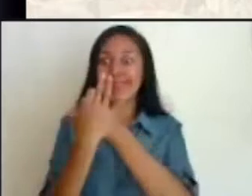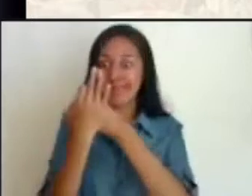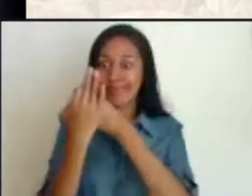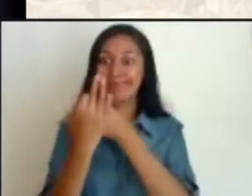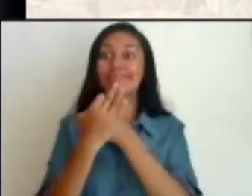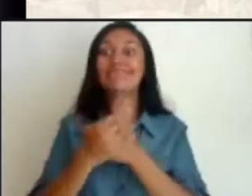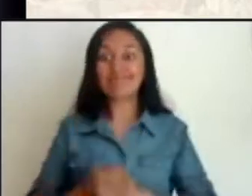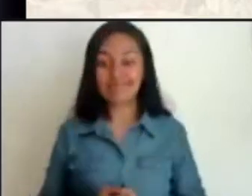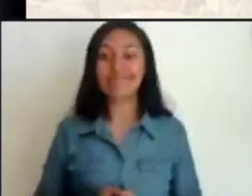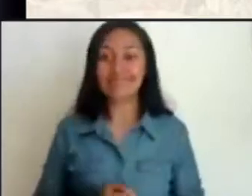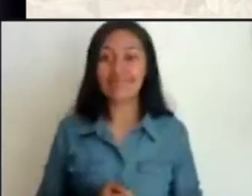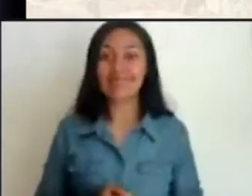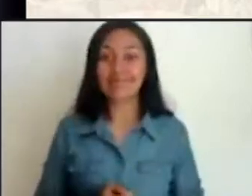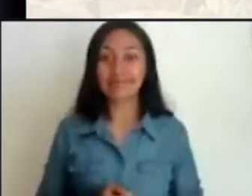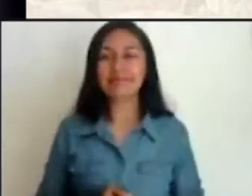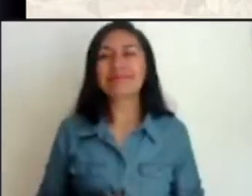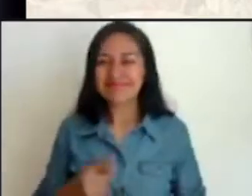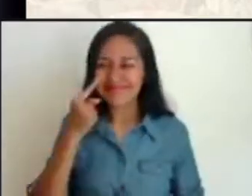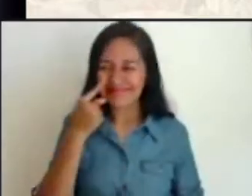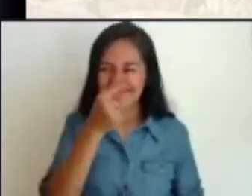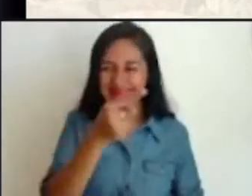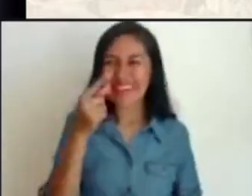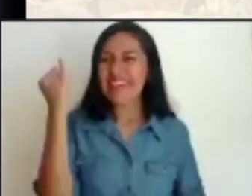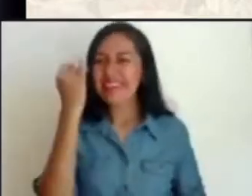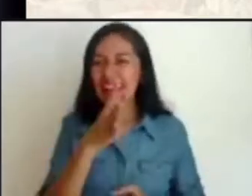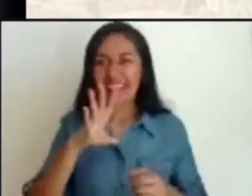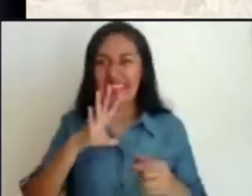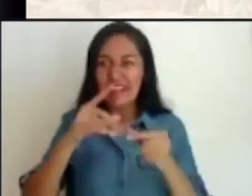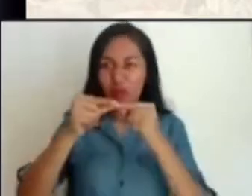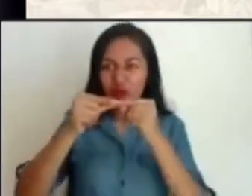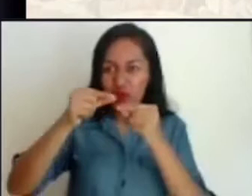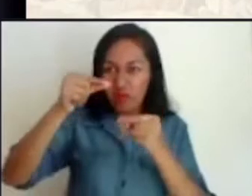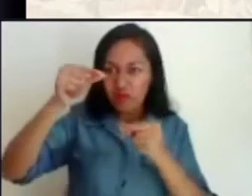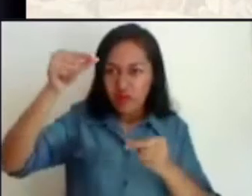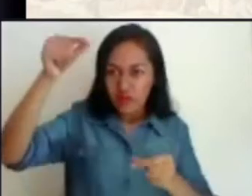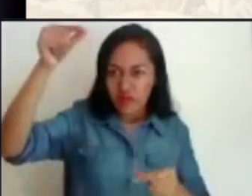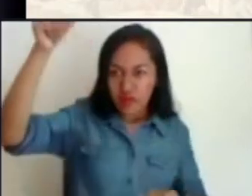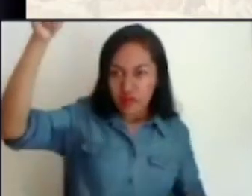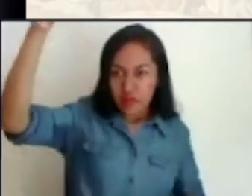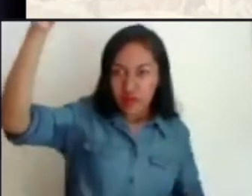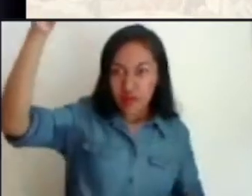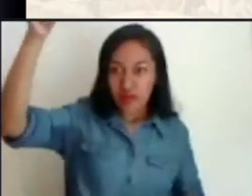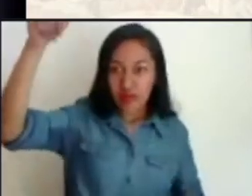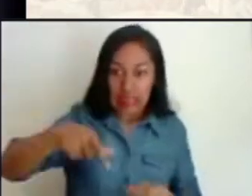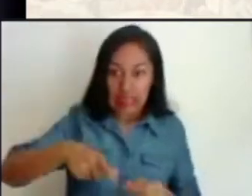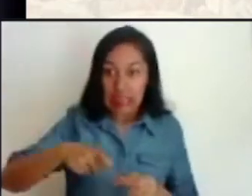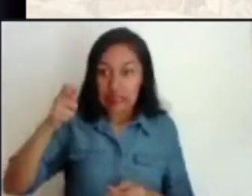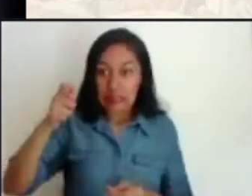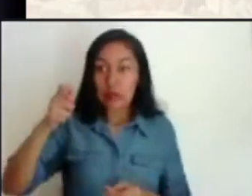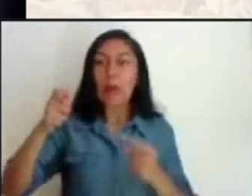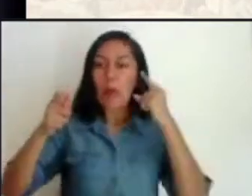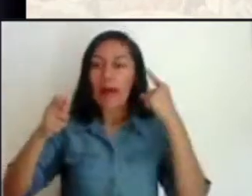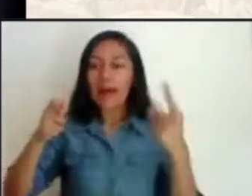Insiste en la varita que llevaba que le permitía al paciente para señalar las partes y que el